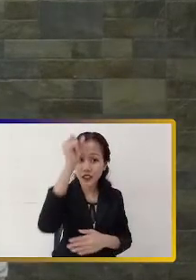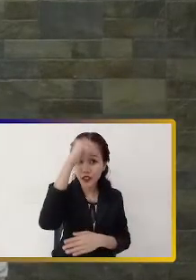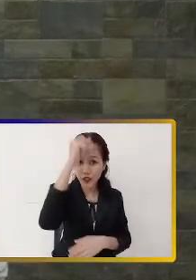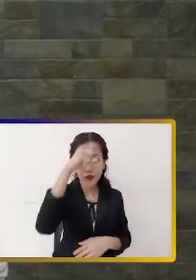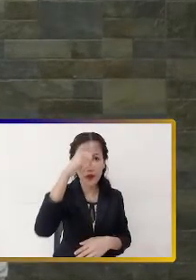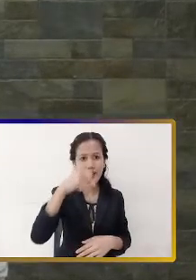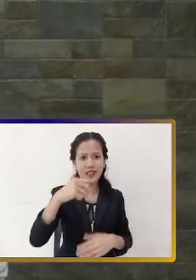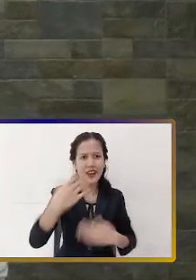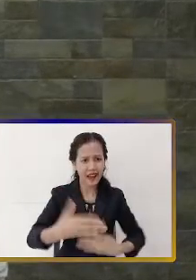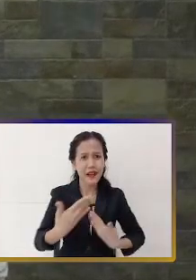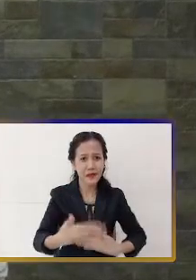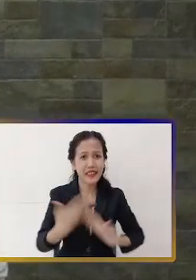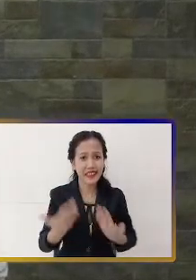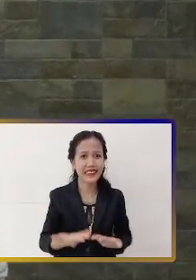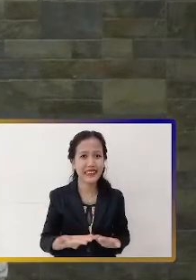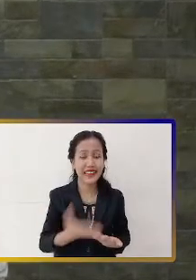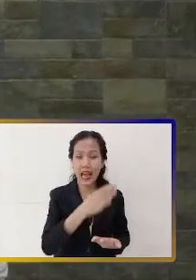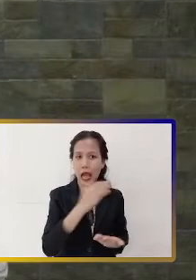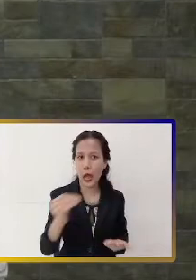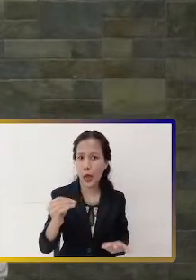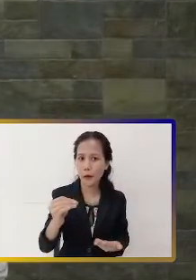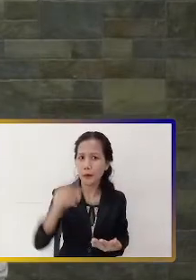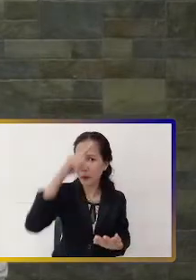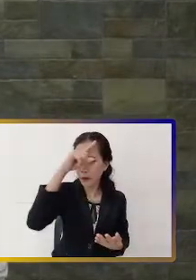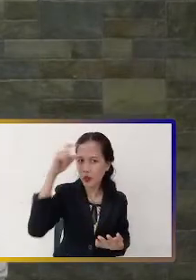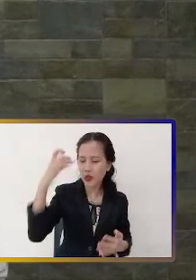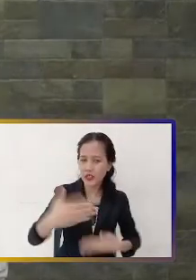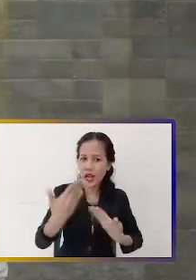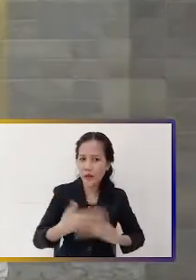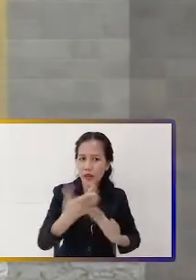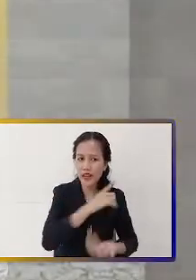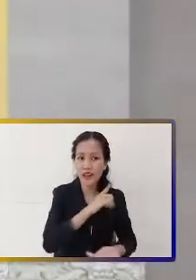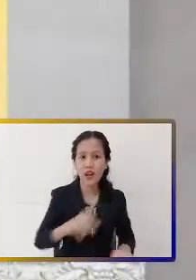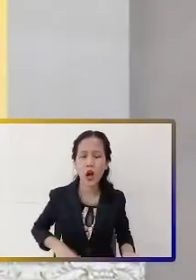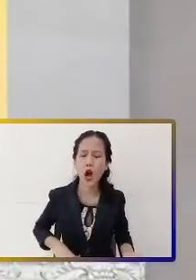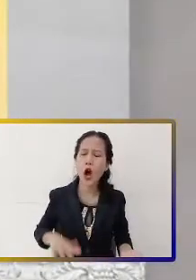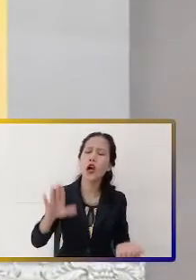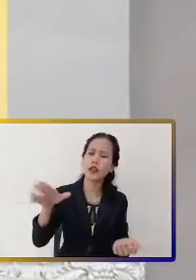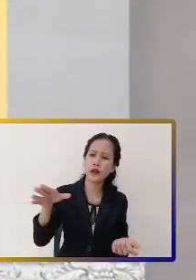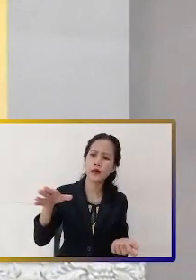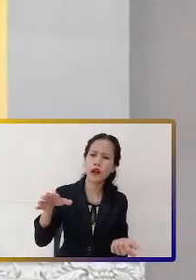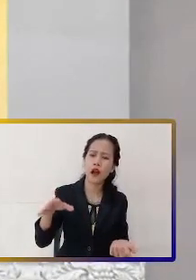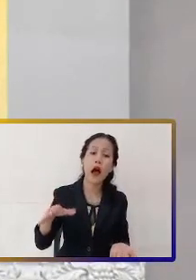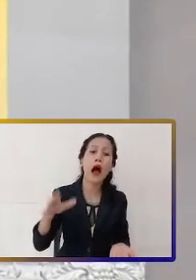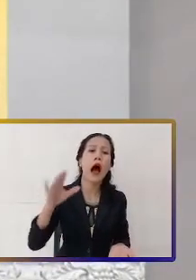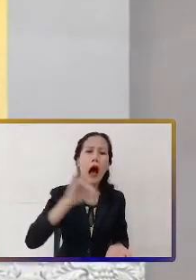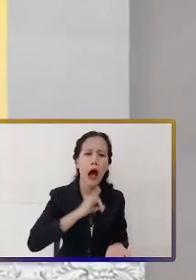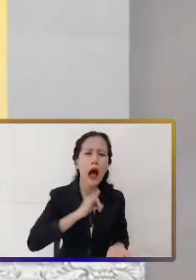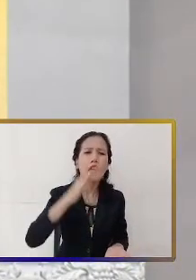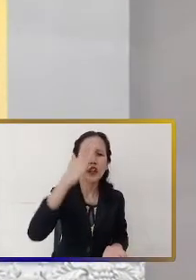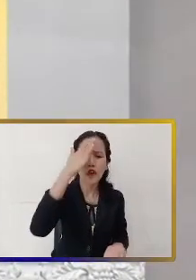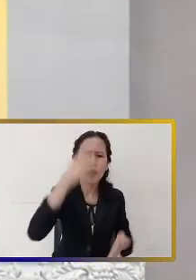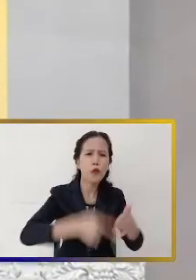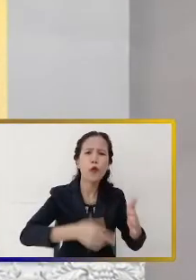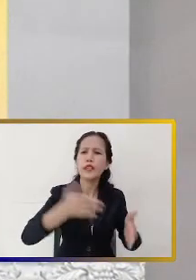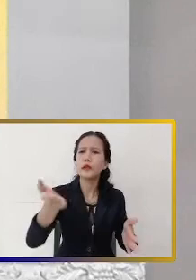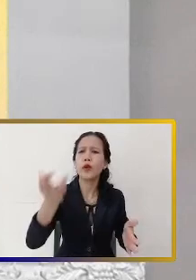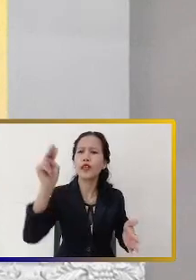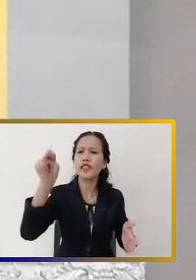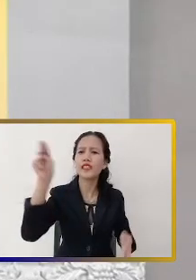Nagalak ang Panginoon. At sapagkat nagalak ang Panginoon, sabi ng Panginoon, okay, I know what you need.